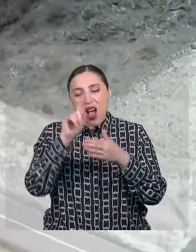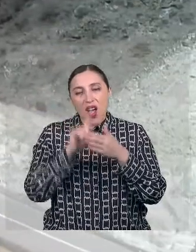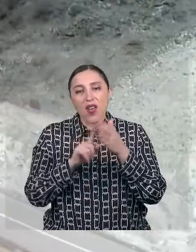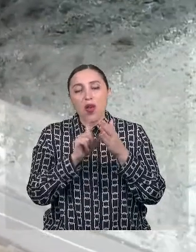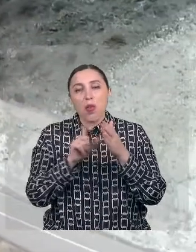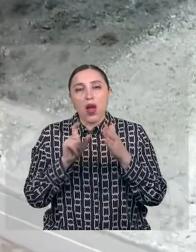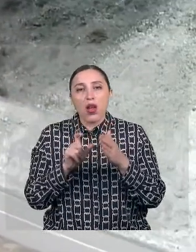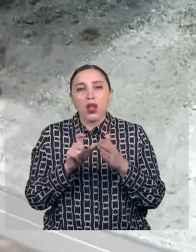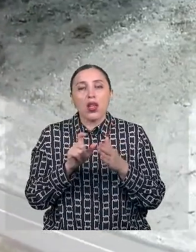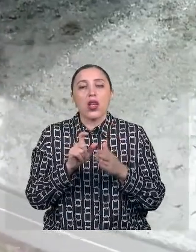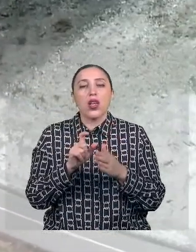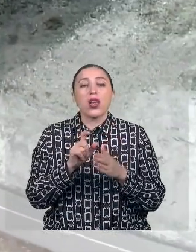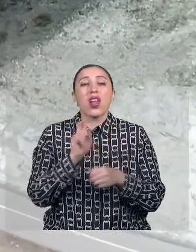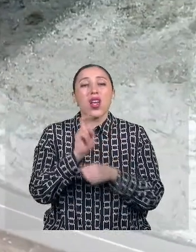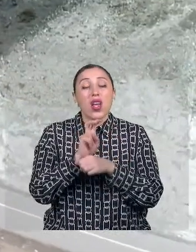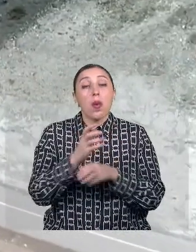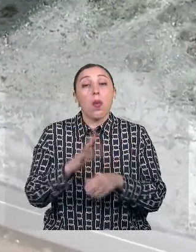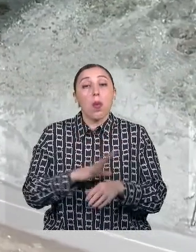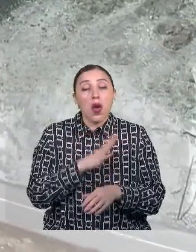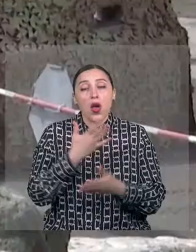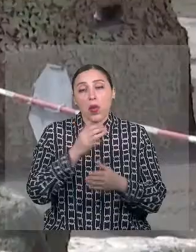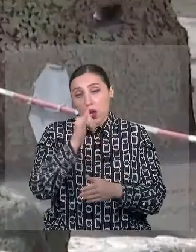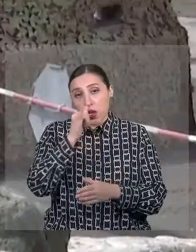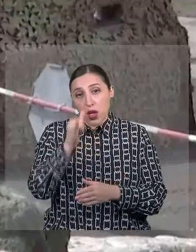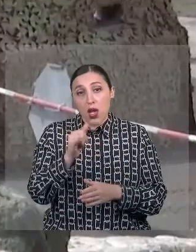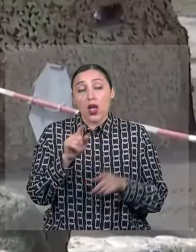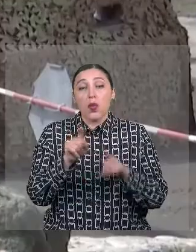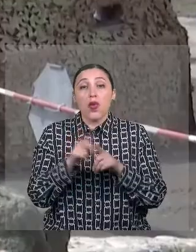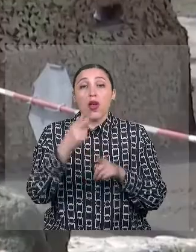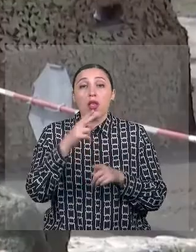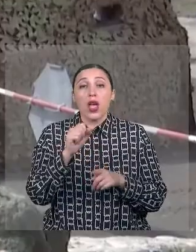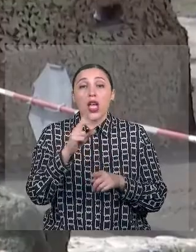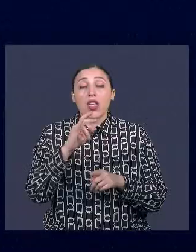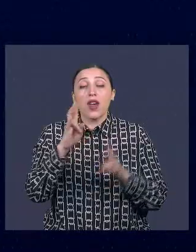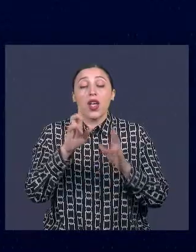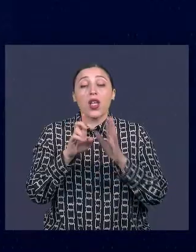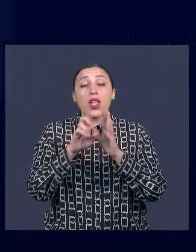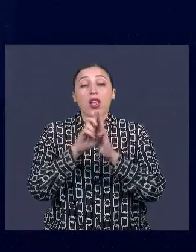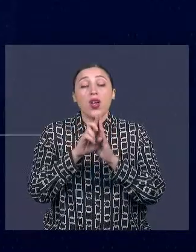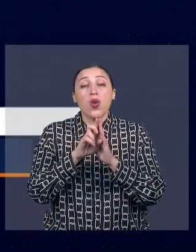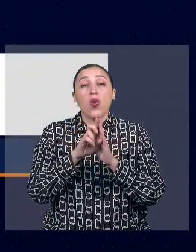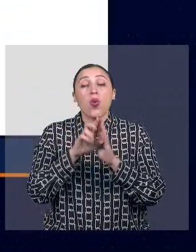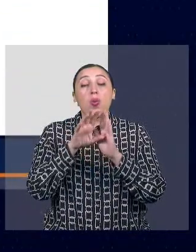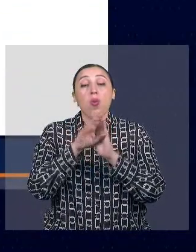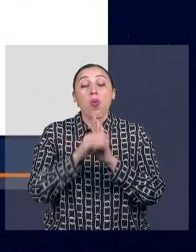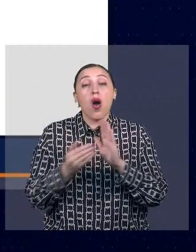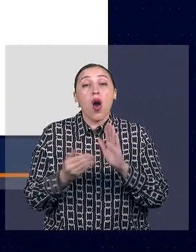ամիսներ անց Բաքուն պնդում է, որ նաև դադիվանքում ապրող հայ հոգևորականները պետք է հեռանան։